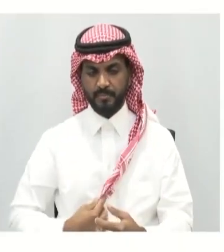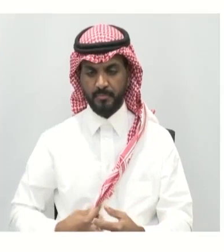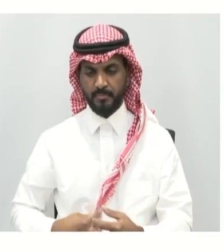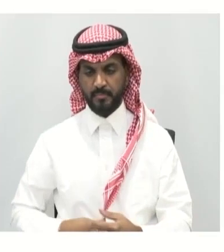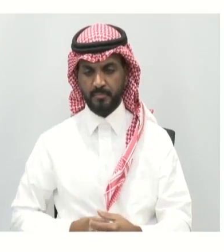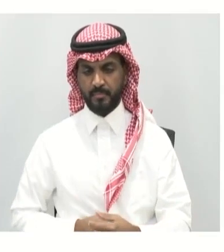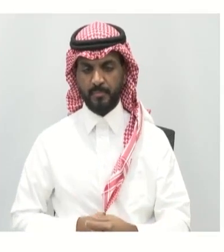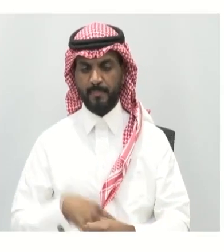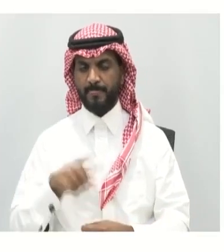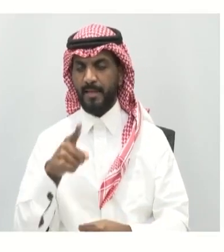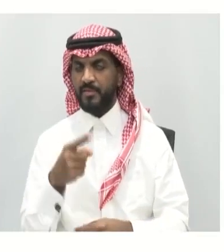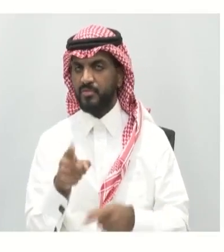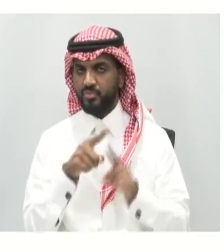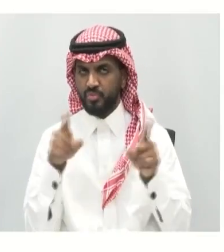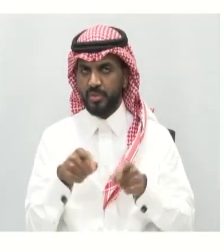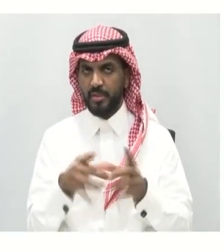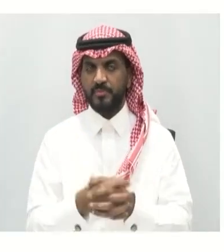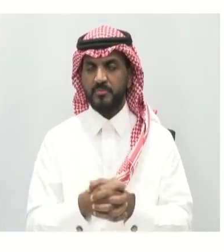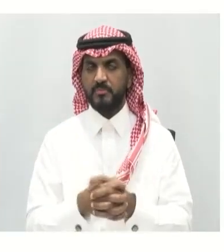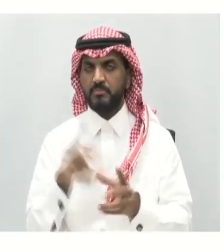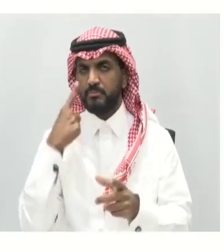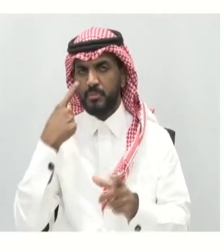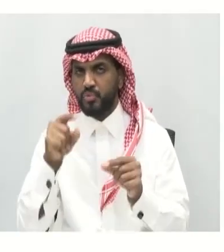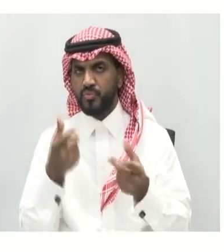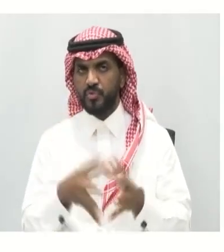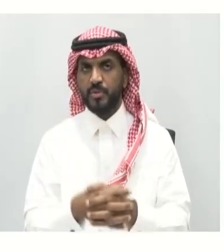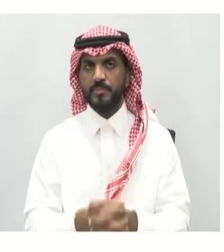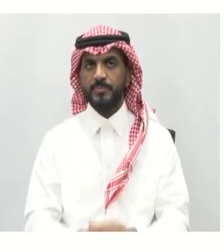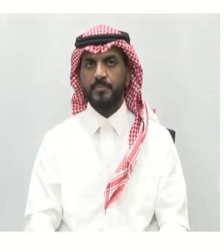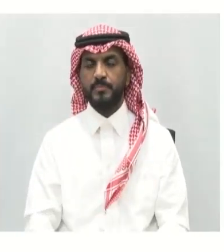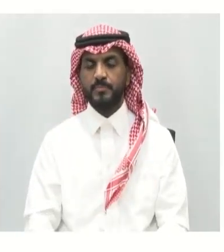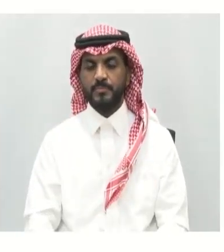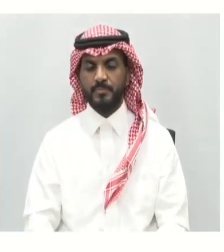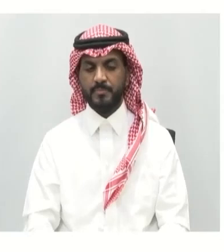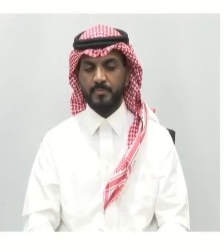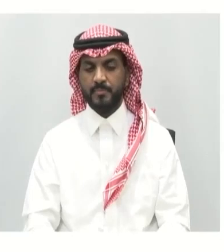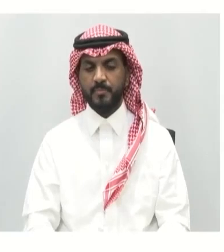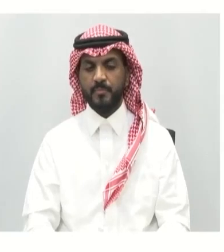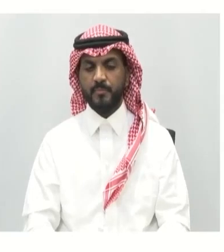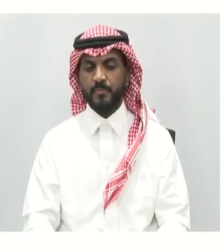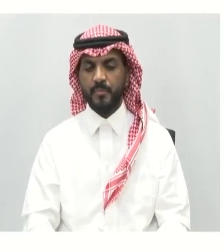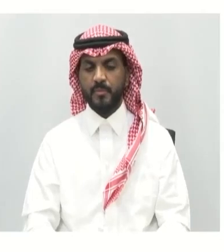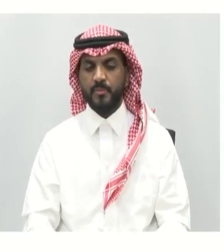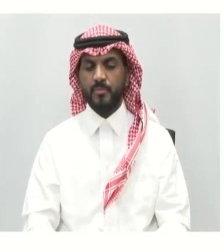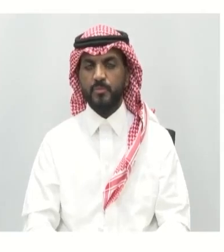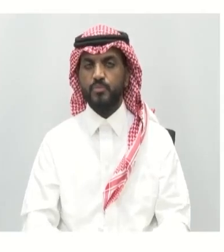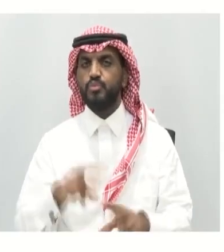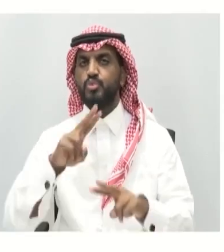هذا الشكل ش نشوف بالصوره ممتازين نشوف عندنا